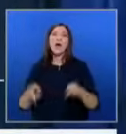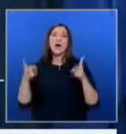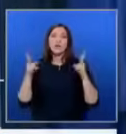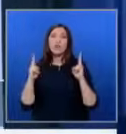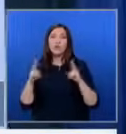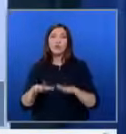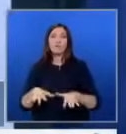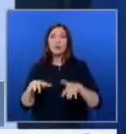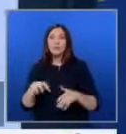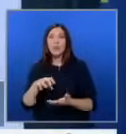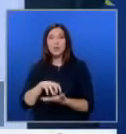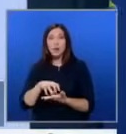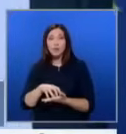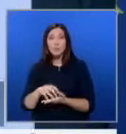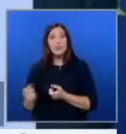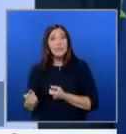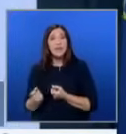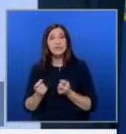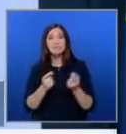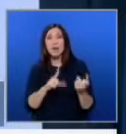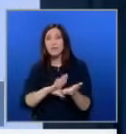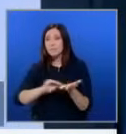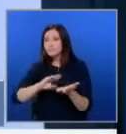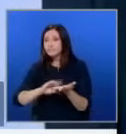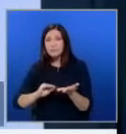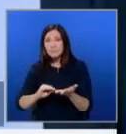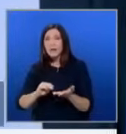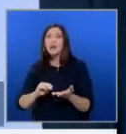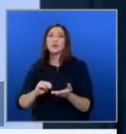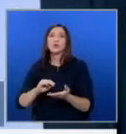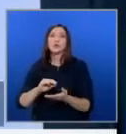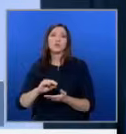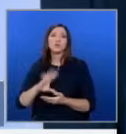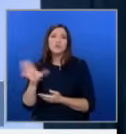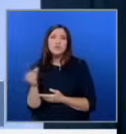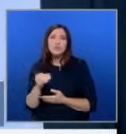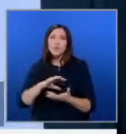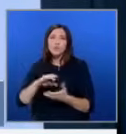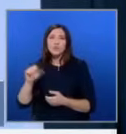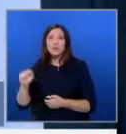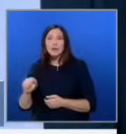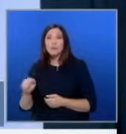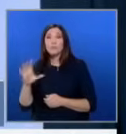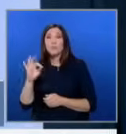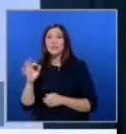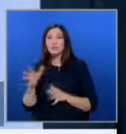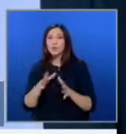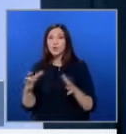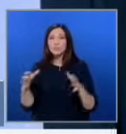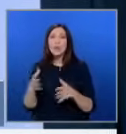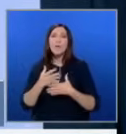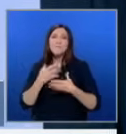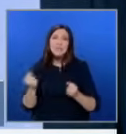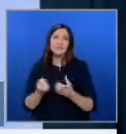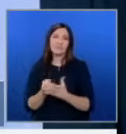Решението на парламентарната група е да изпратиме писма до останалите политически партии от 50-то Народно събрание